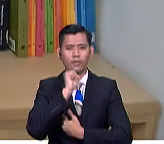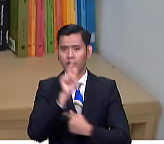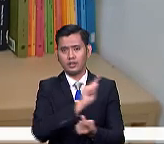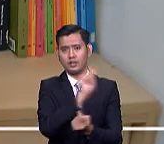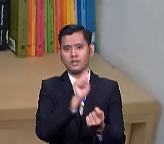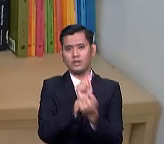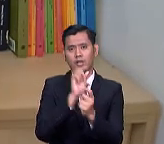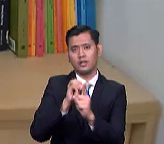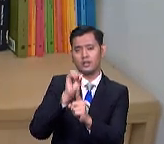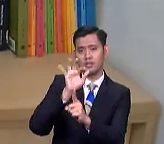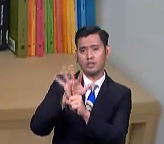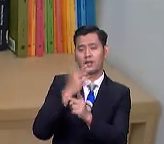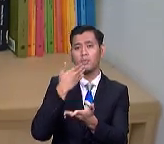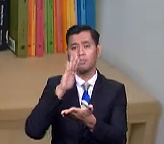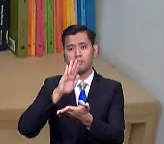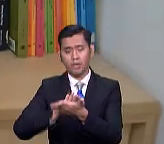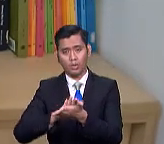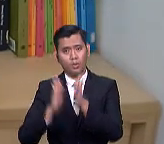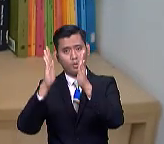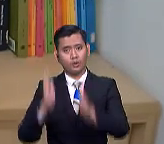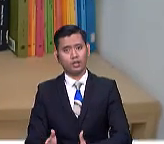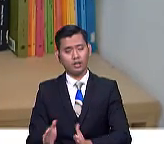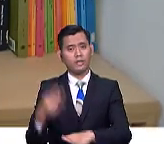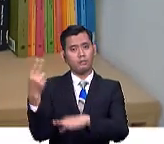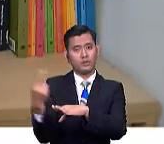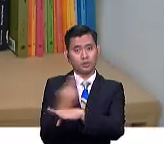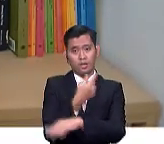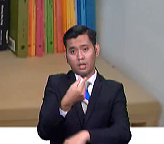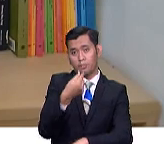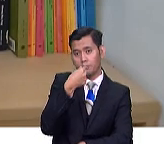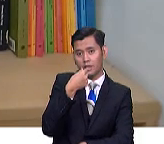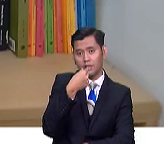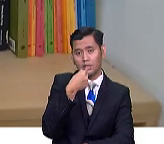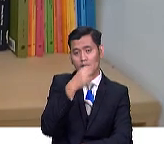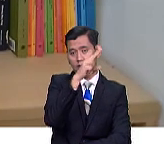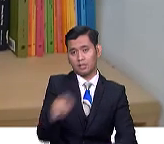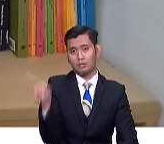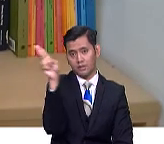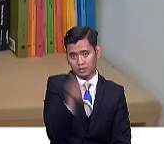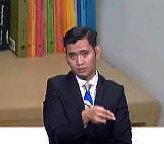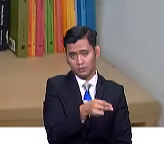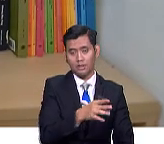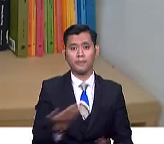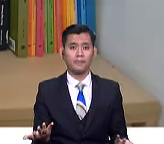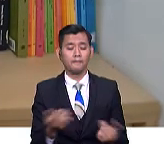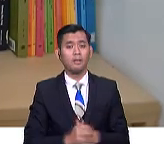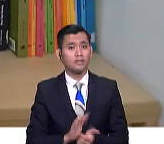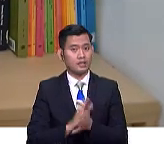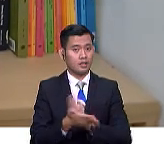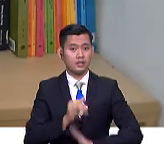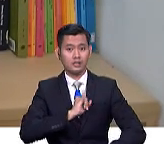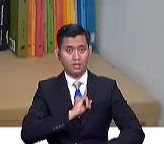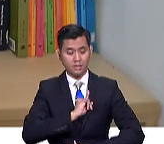dengan kesan-kesan buruk yang dihadapi oleh pengguna-pengguna di luar sana. Tiada had minimal untuk kesalahan ini dikenakan. Justru itu saya